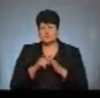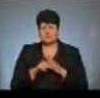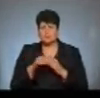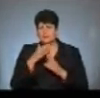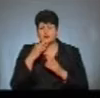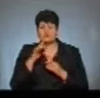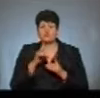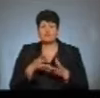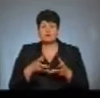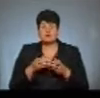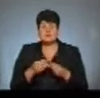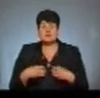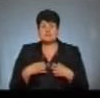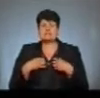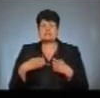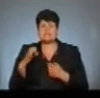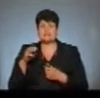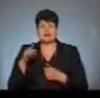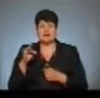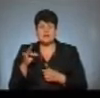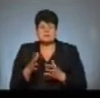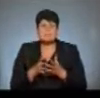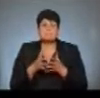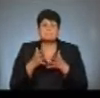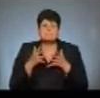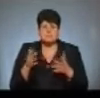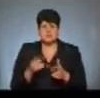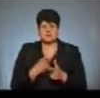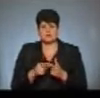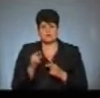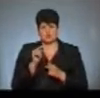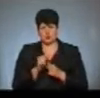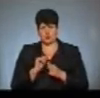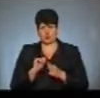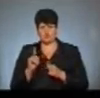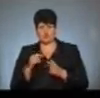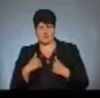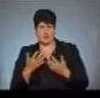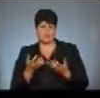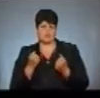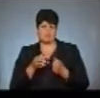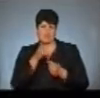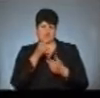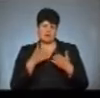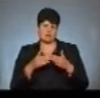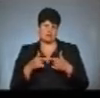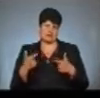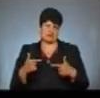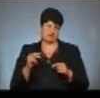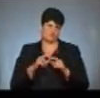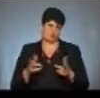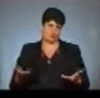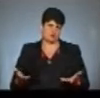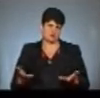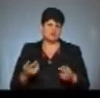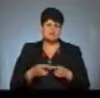впливає. Відповідно, стрес набагато більше, ніж той, який, ну, наприклад, я отримувала під час випускних екзаменів зі школи. Тобто